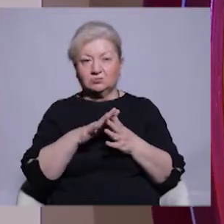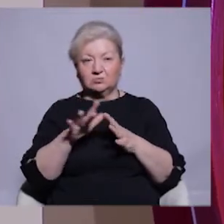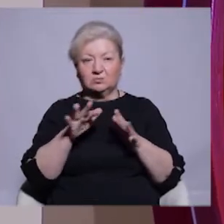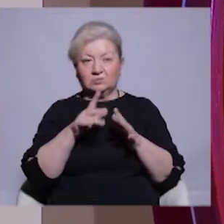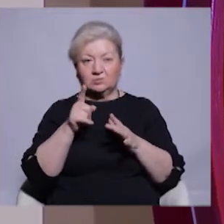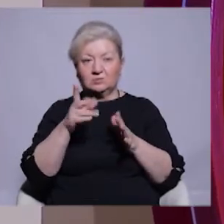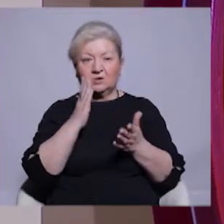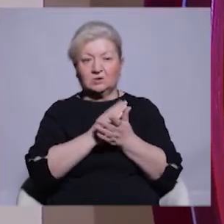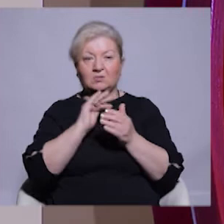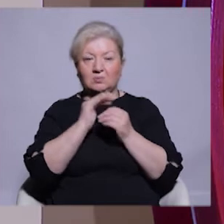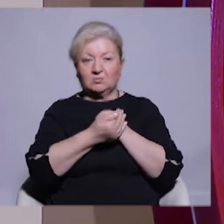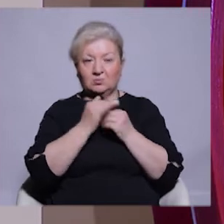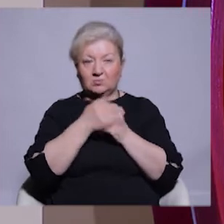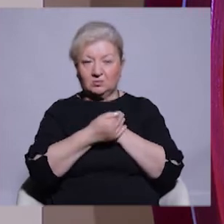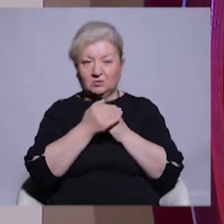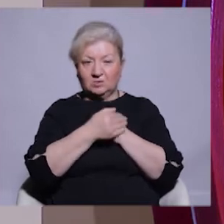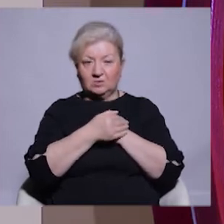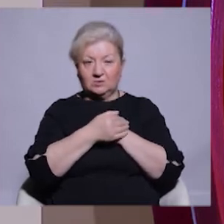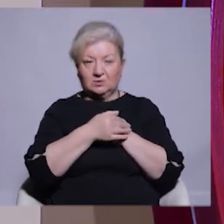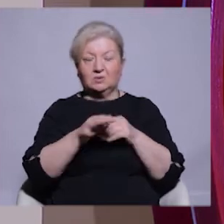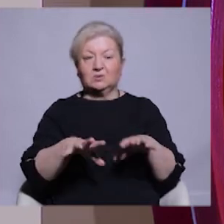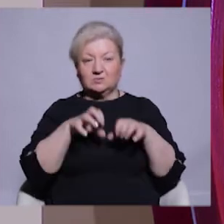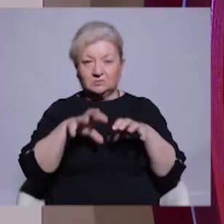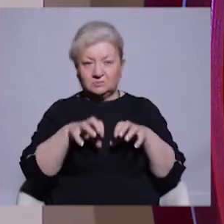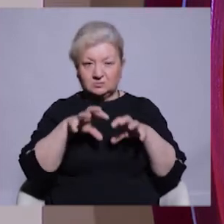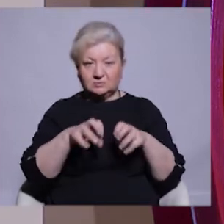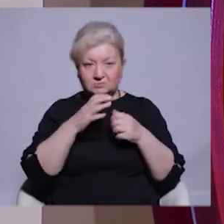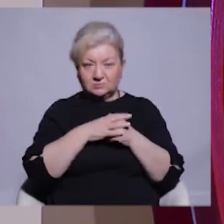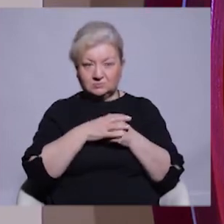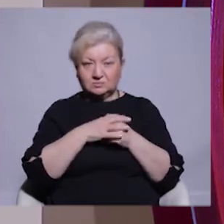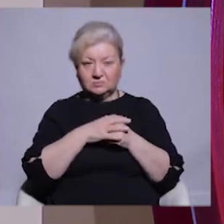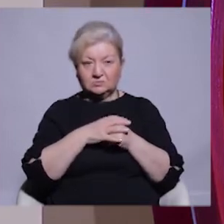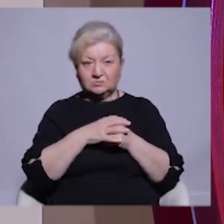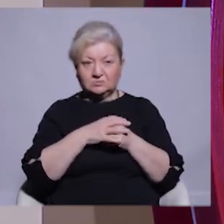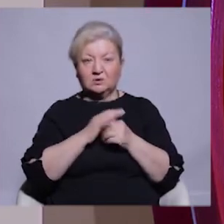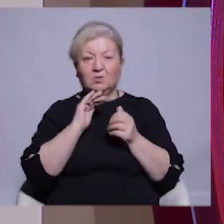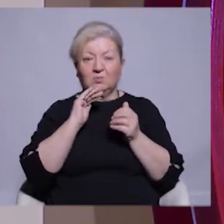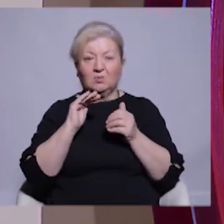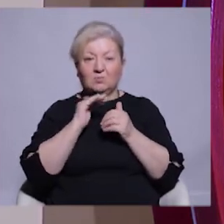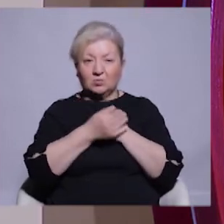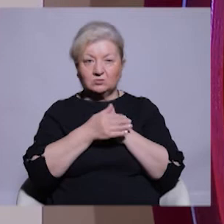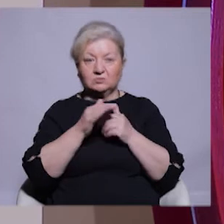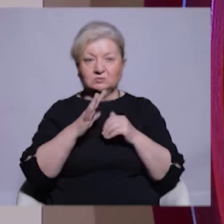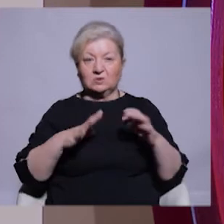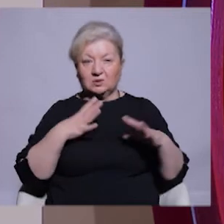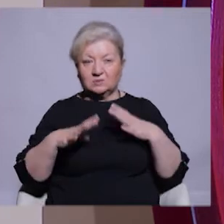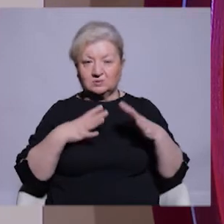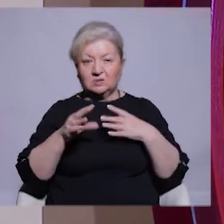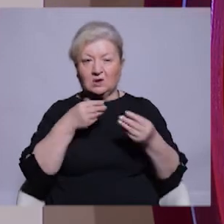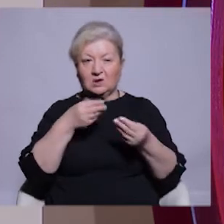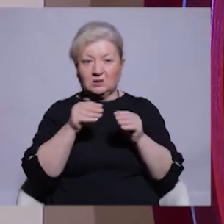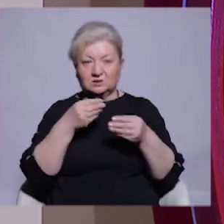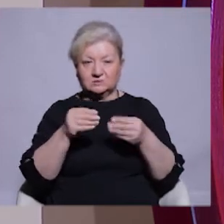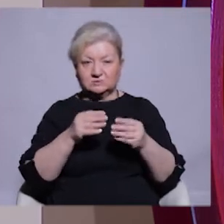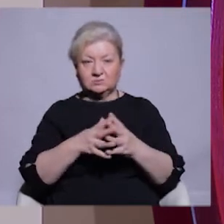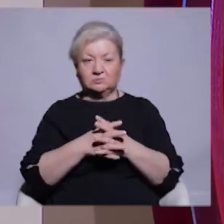არის პოტენციური ენერგია, გრავიტაციული და პოტენციური ენერგია,